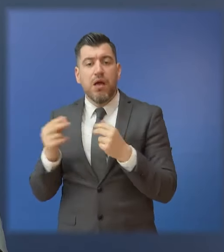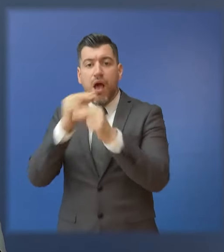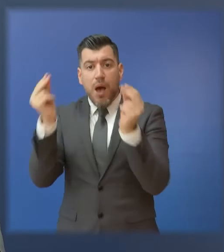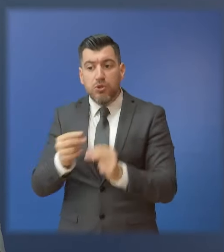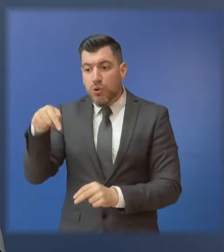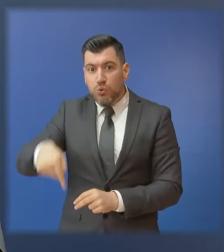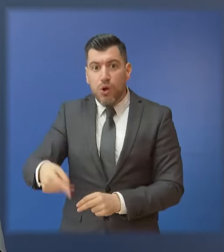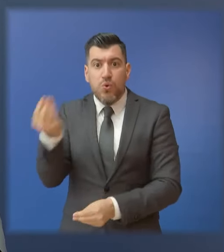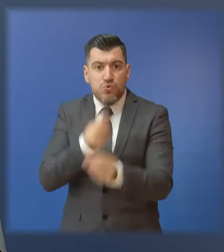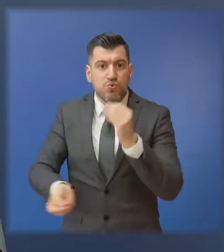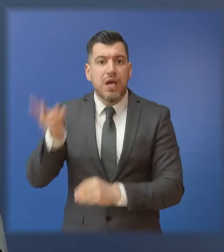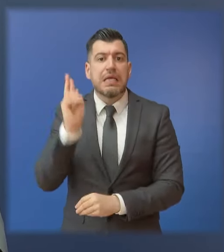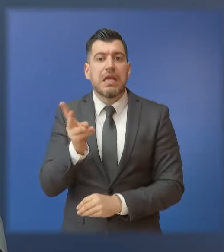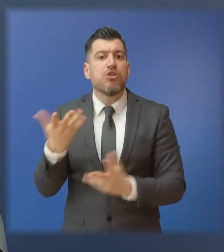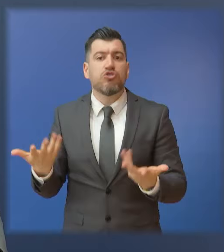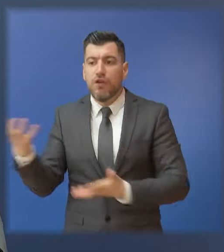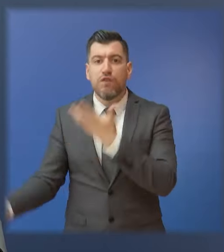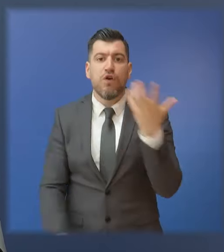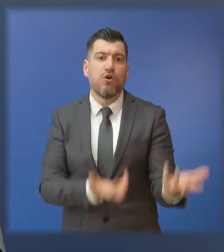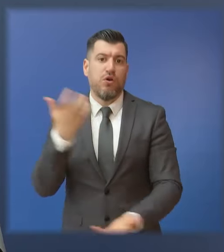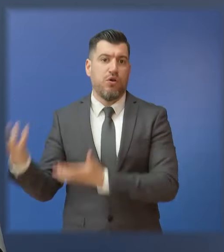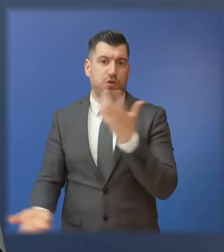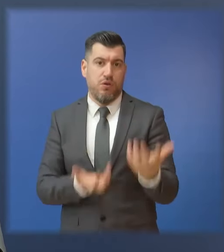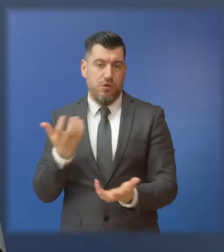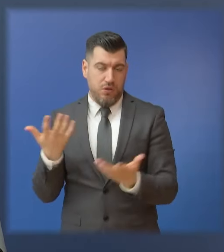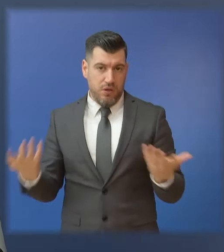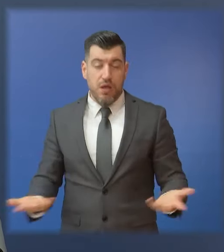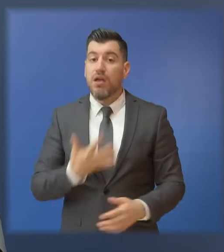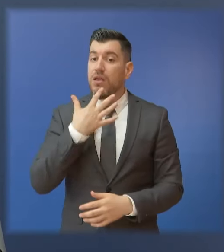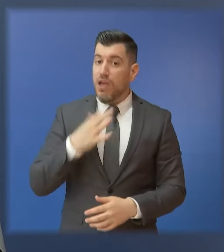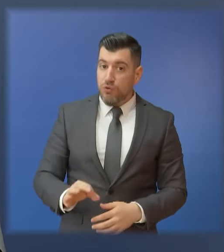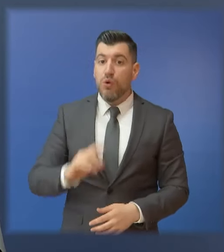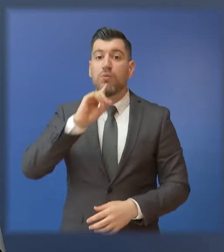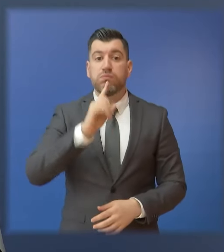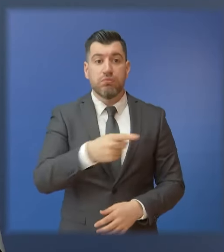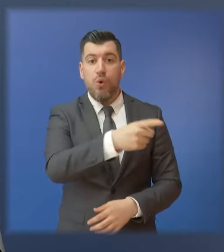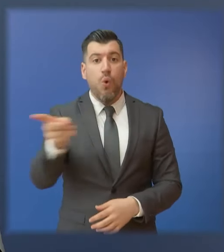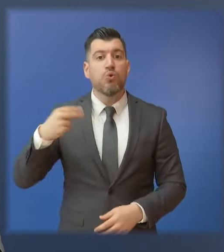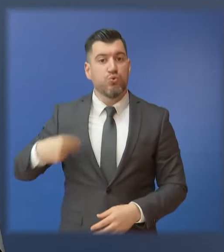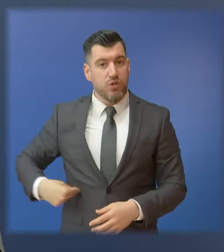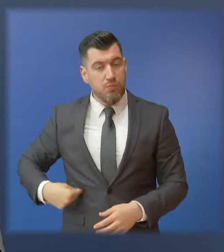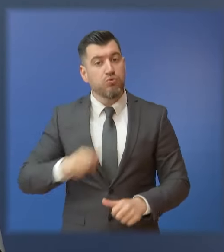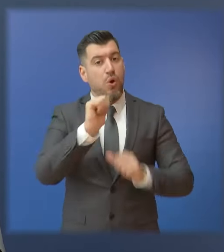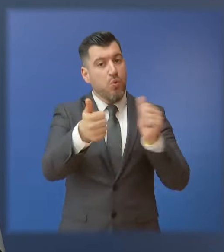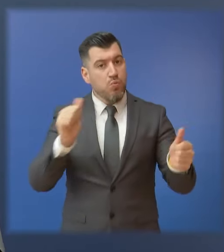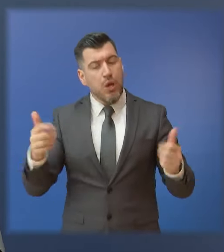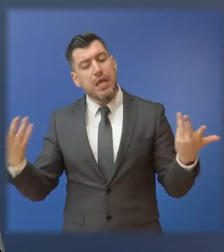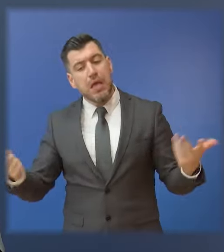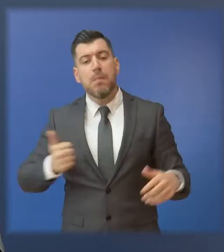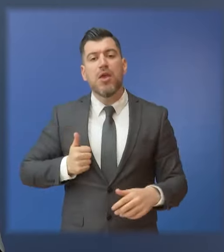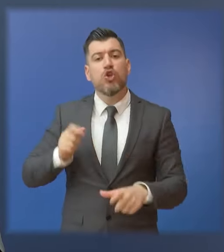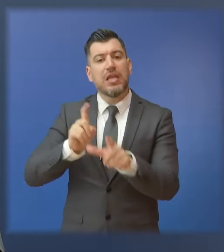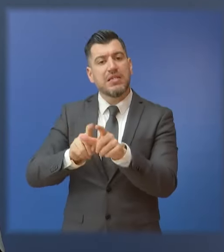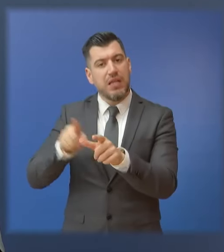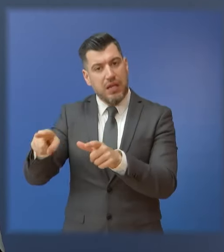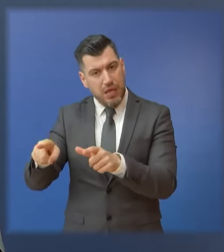πρόκλησης πυρκαγιάς ή εξάπλωσης της μέσω αυτών των όγκων είναι μεγάλος οι δήμοι καλούνται άμεσα είτε με ίδια μέσα είτε με ιδιωτικά εργολαβικά